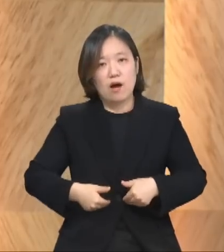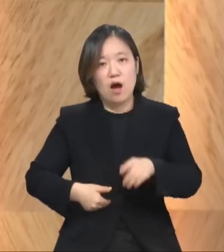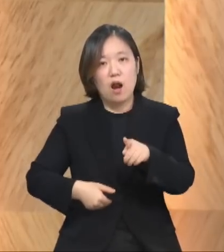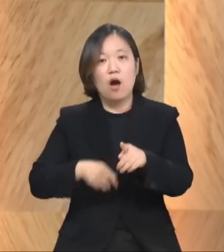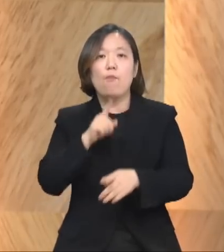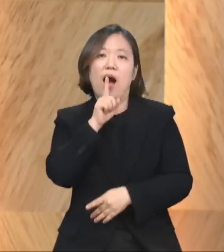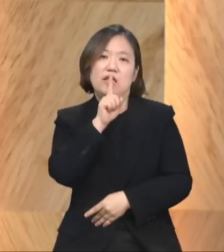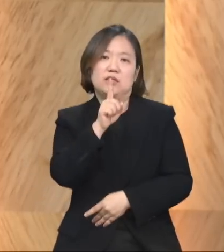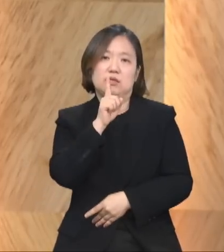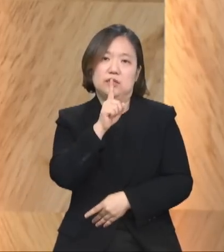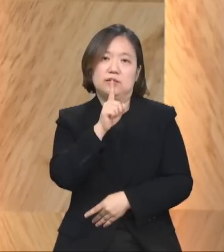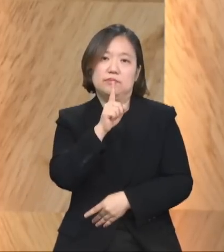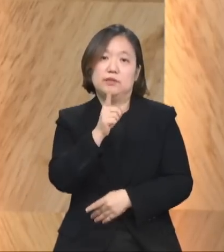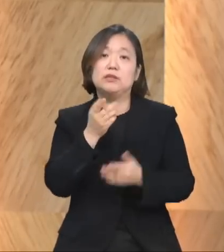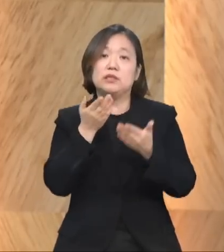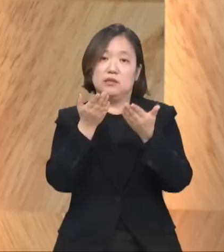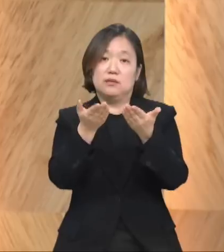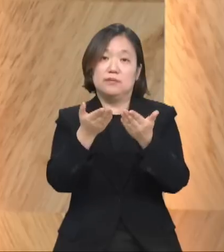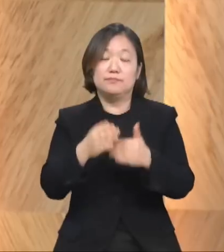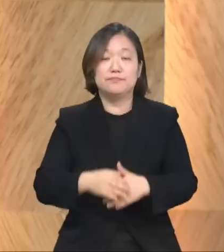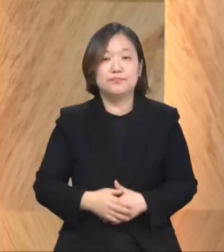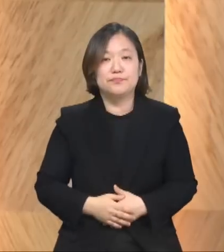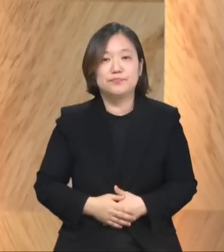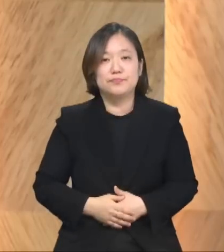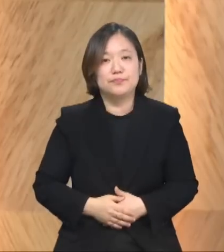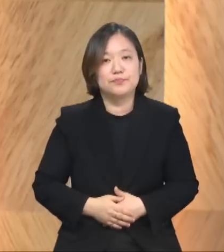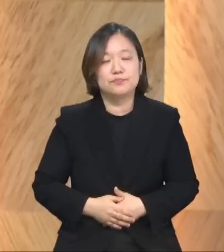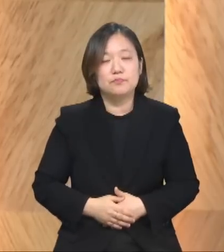자주자주 드리지 않습니까